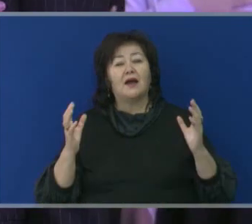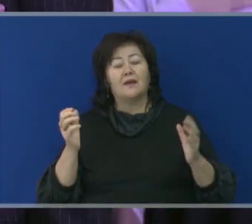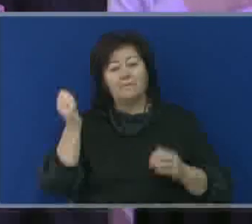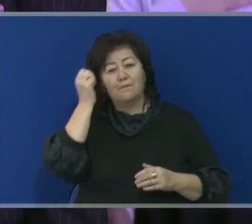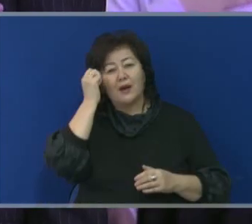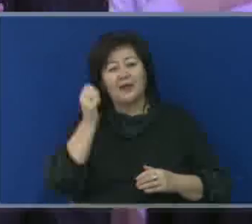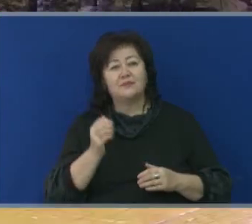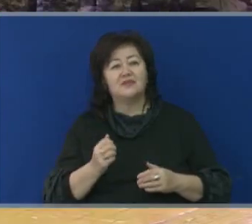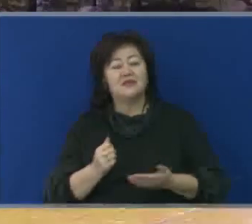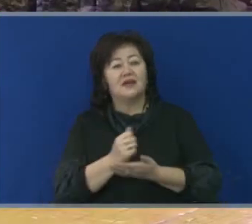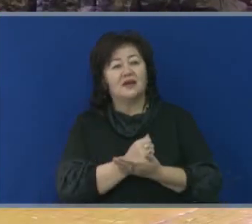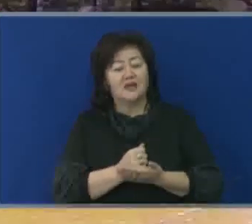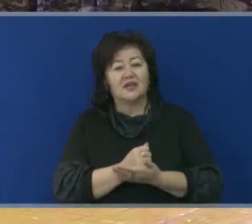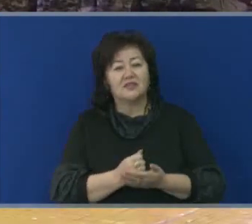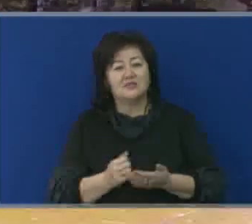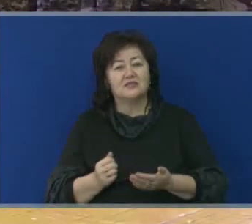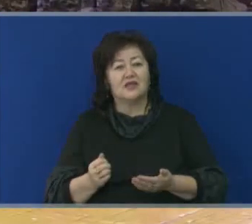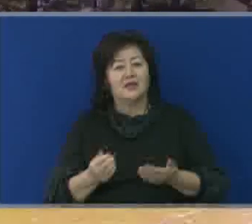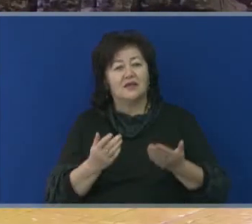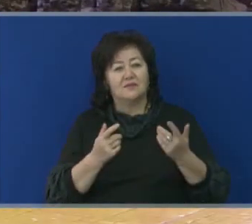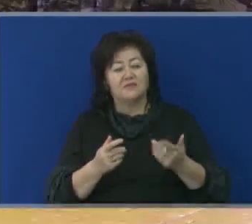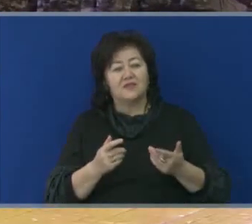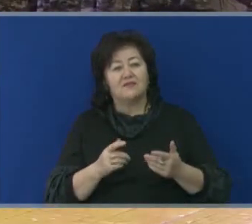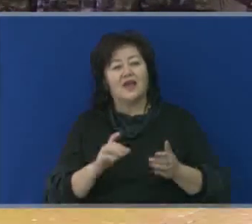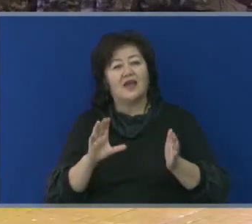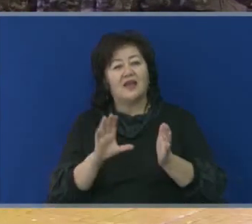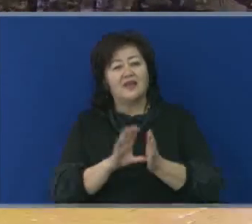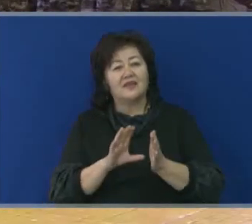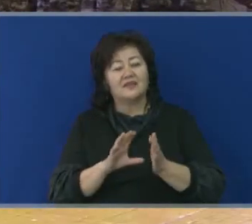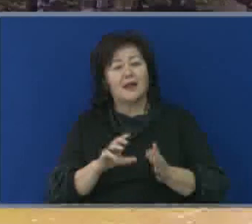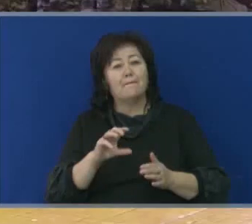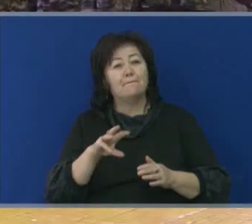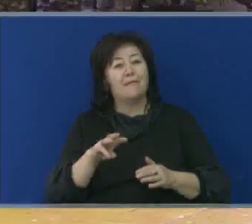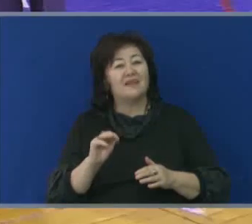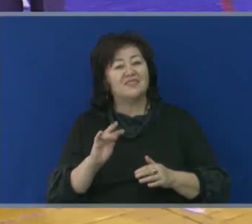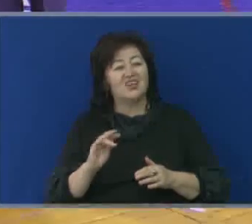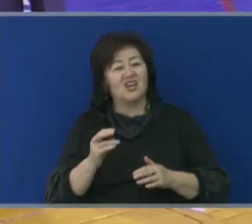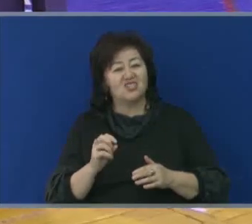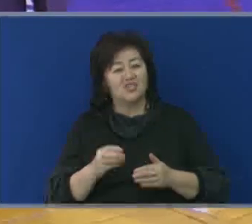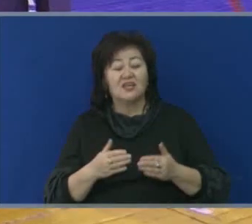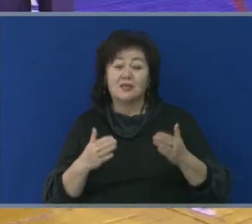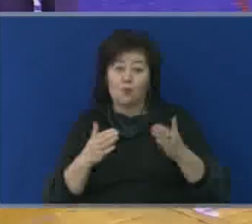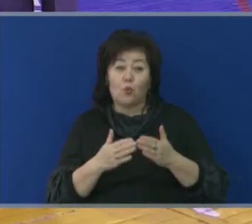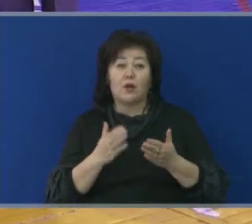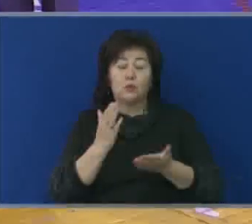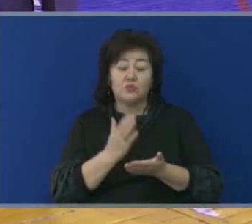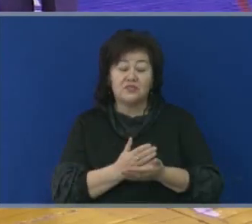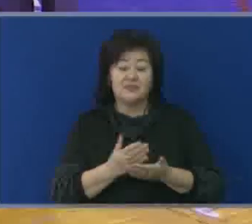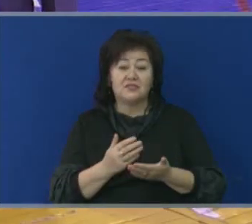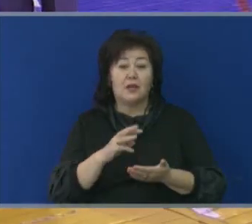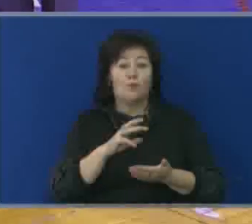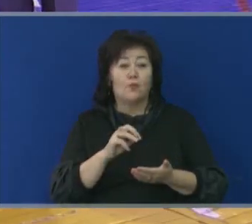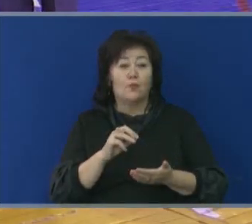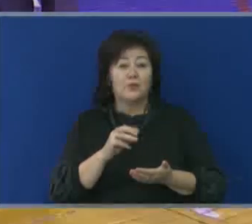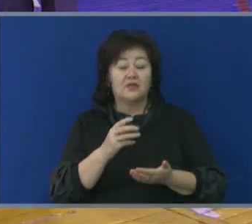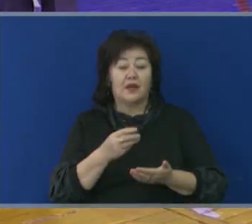учебном заведении, которое он окончил по специальности электромонтажник. Здесь, в музее колледжа, открыт уголок Мурата Жексимбекова, в котором представлены